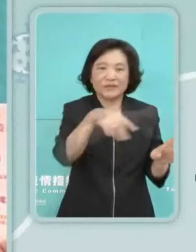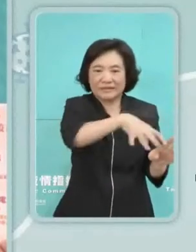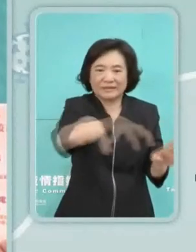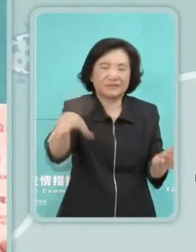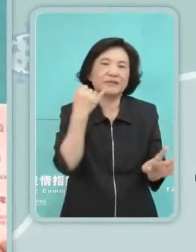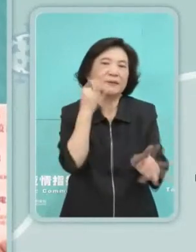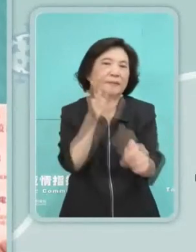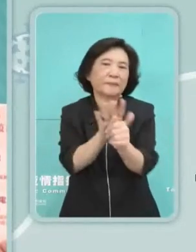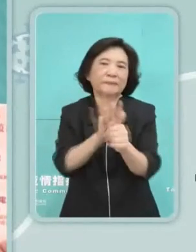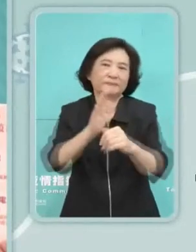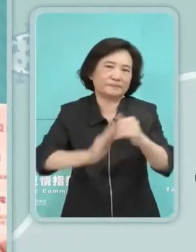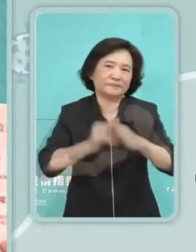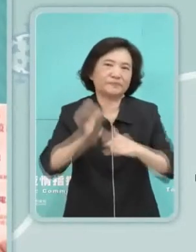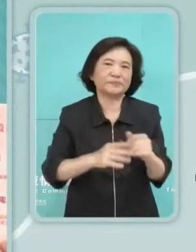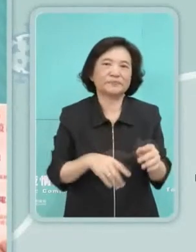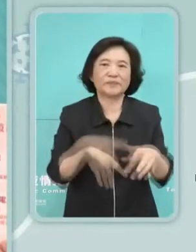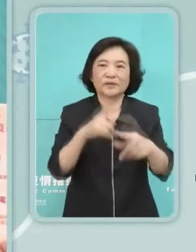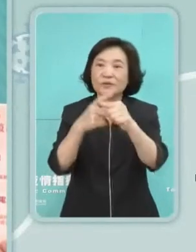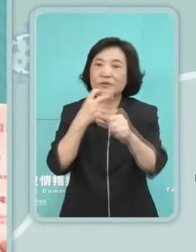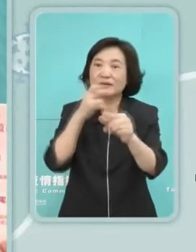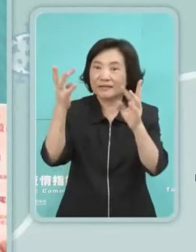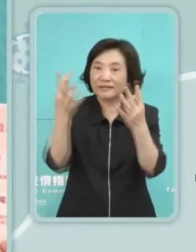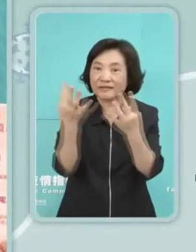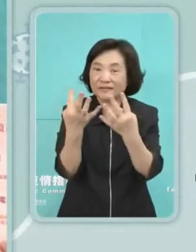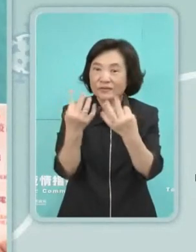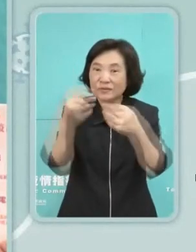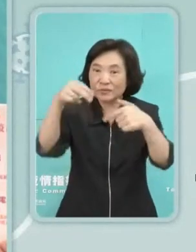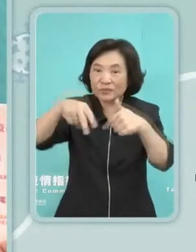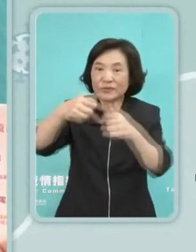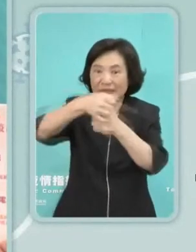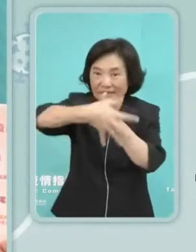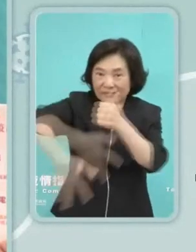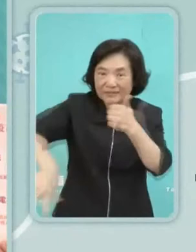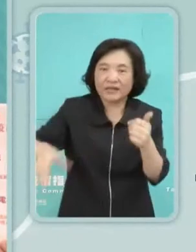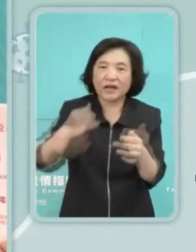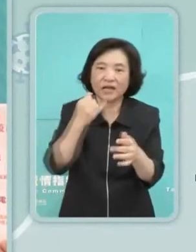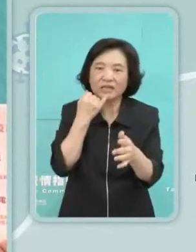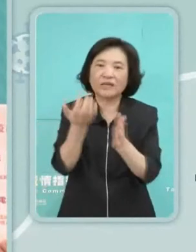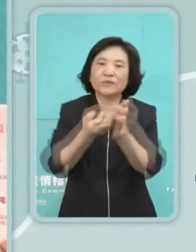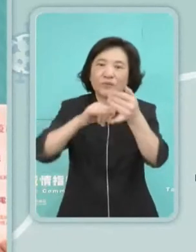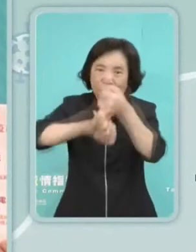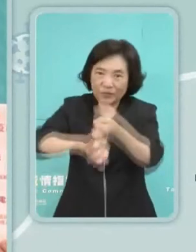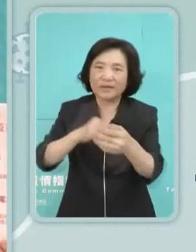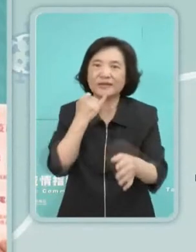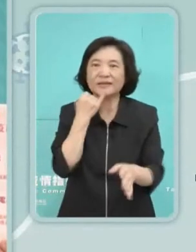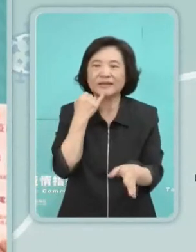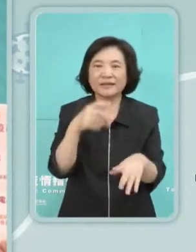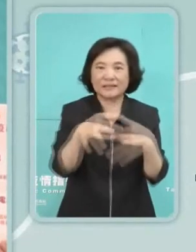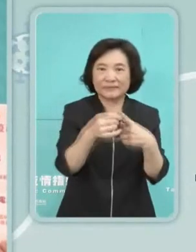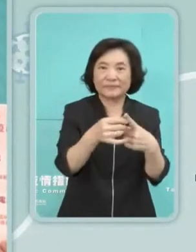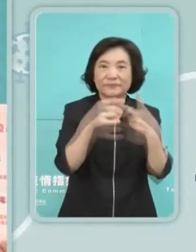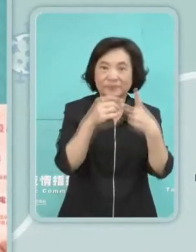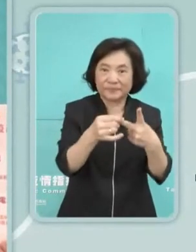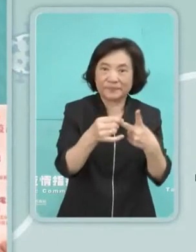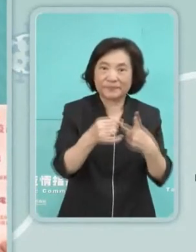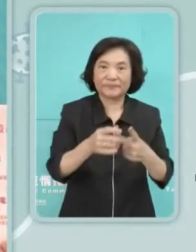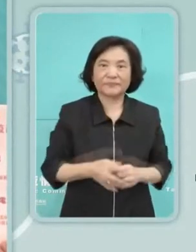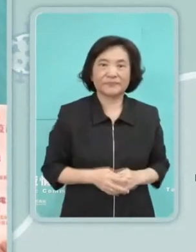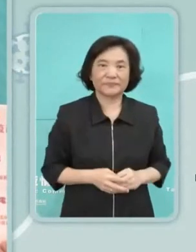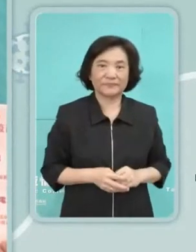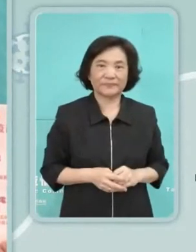帮助你怎么样在中央的系统上面去做预约，这是第一个服务。那第二个服务就是